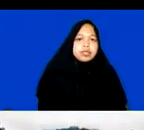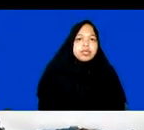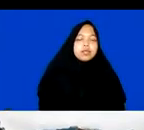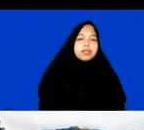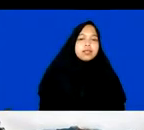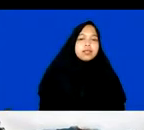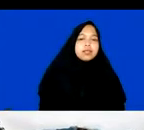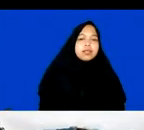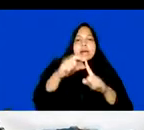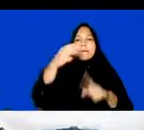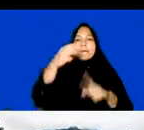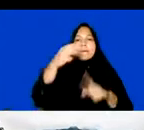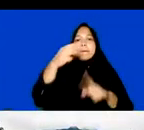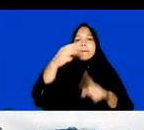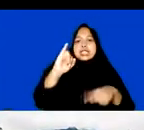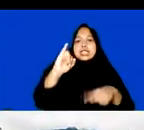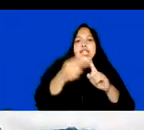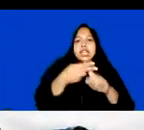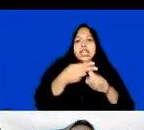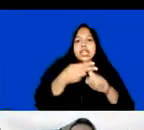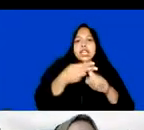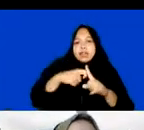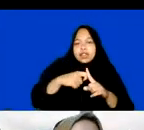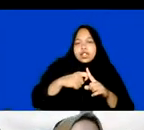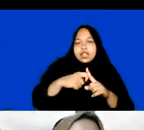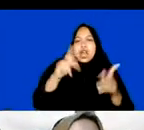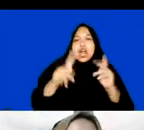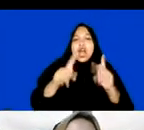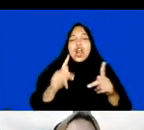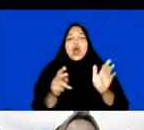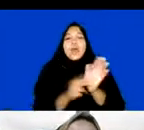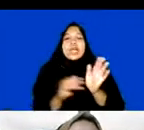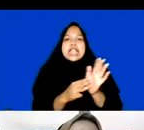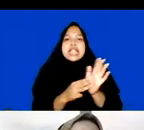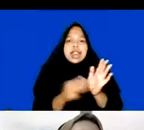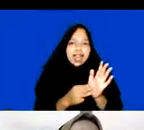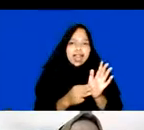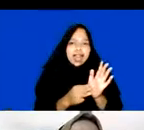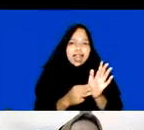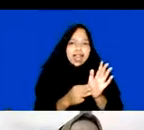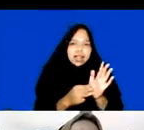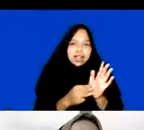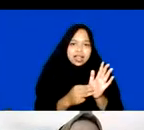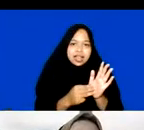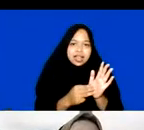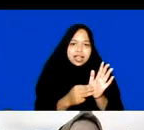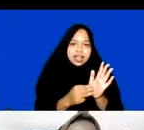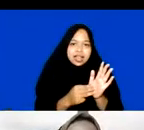Spesifiknya itu saya kan ketika ke merchandise dia lebih berperan sebagai merchandise gitu. Jadi dia bisa